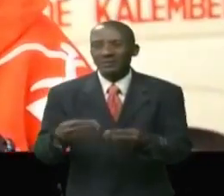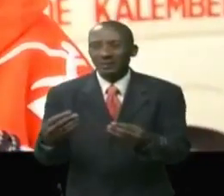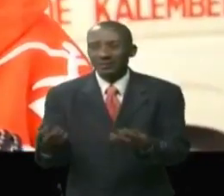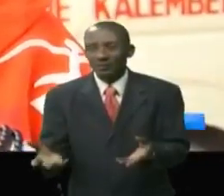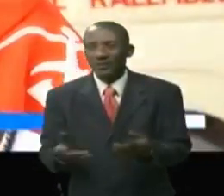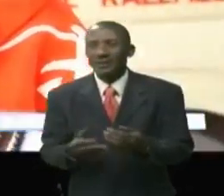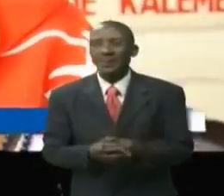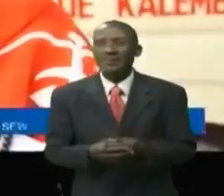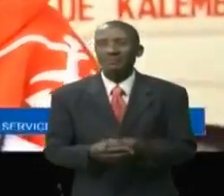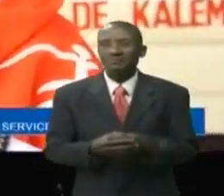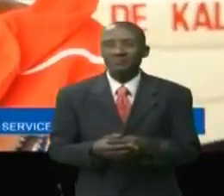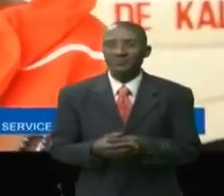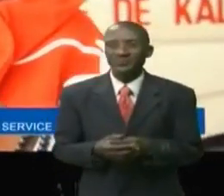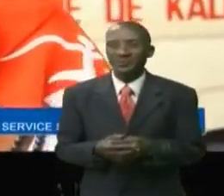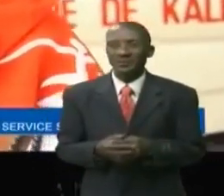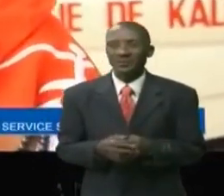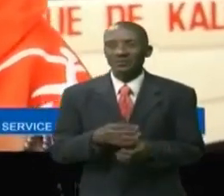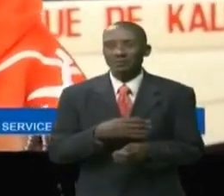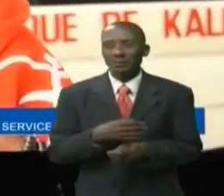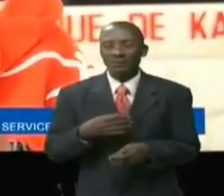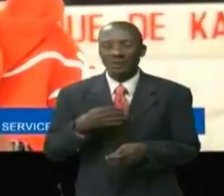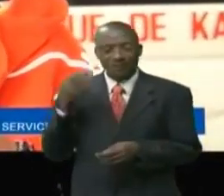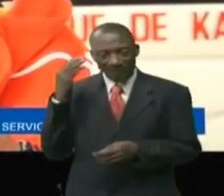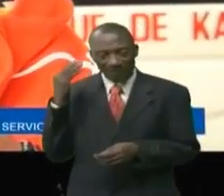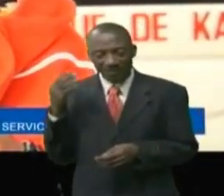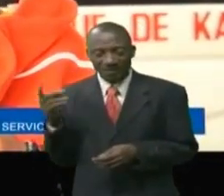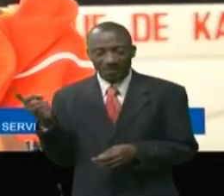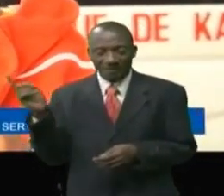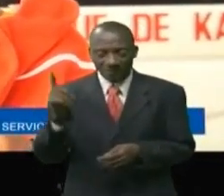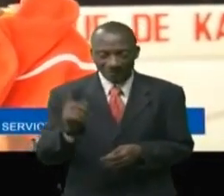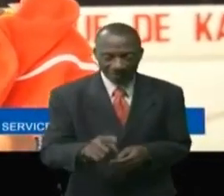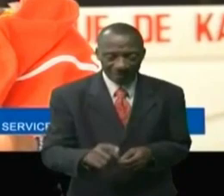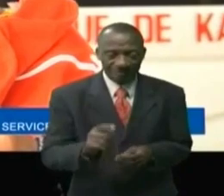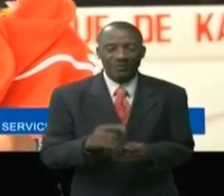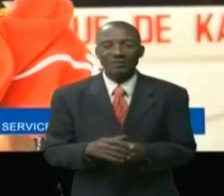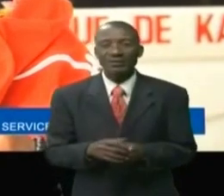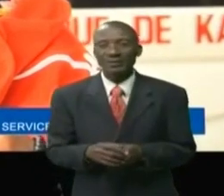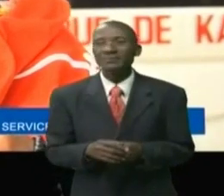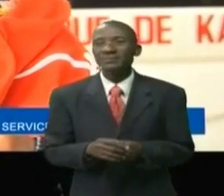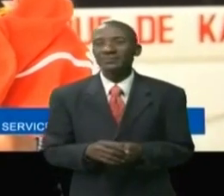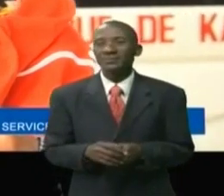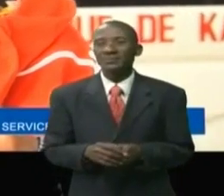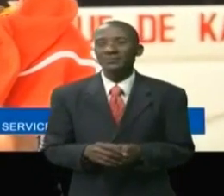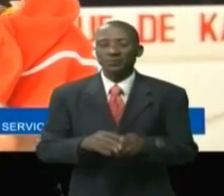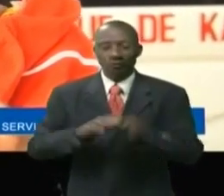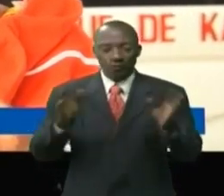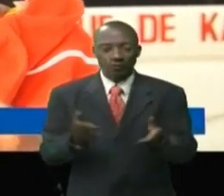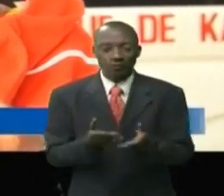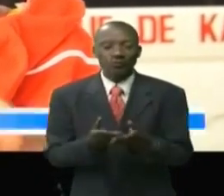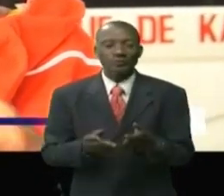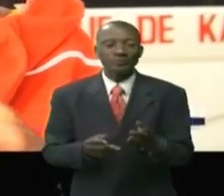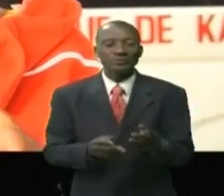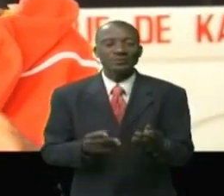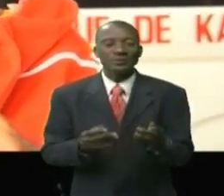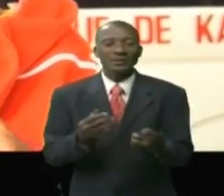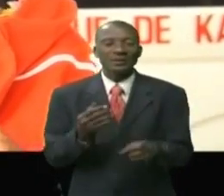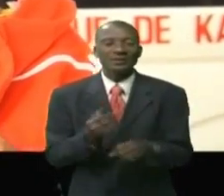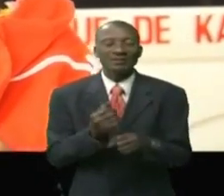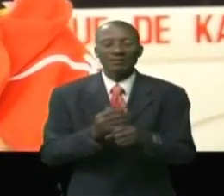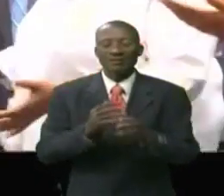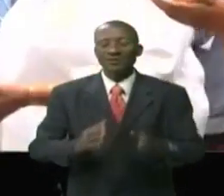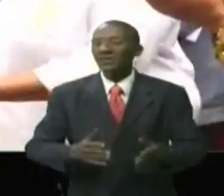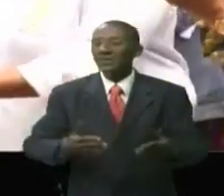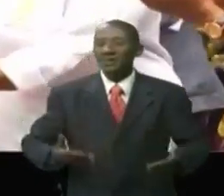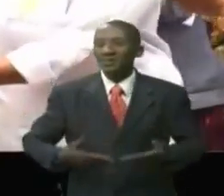surtout ça me donne encore beaucoup de age dire à la population de continuer à lui faire confiance parce que ce projet va